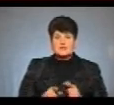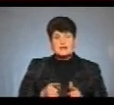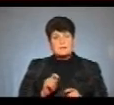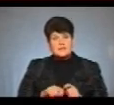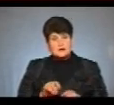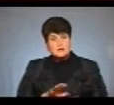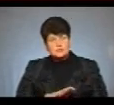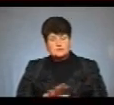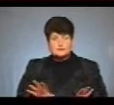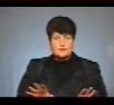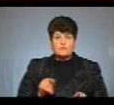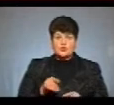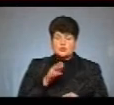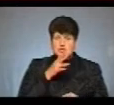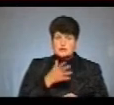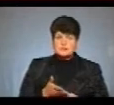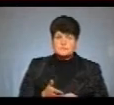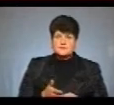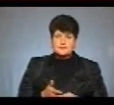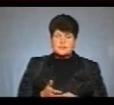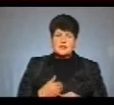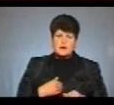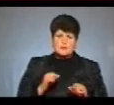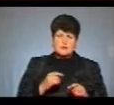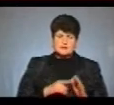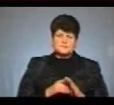перевіряли в той час, коли її... Можна я то почну?